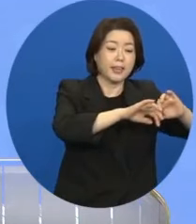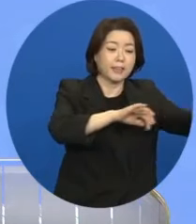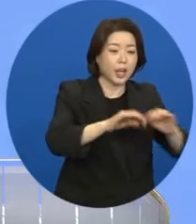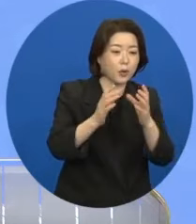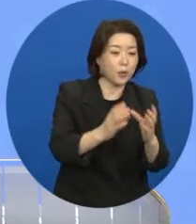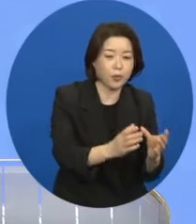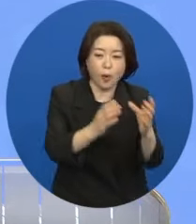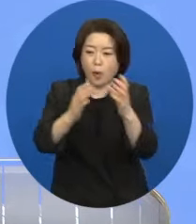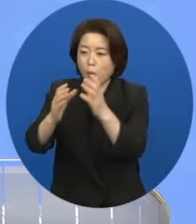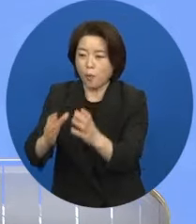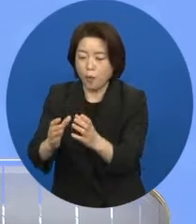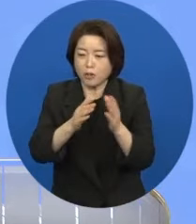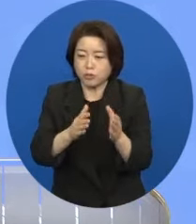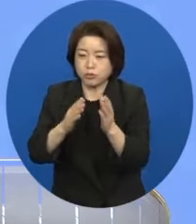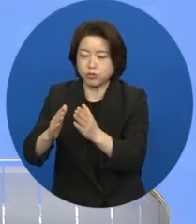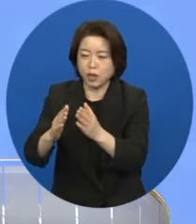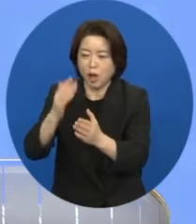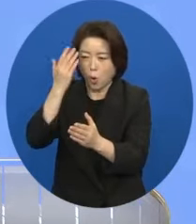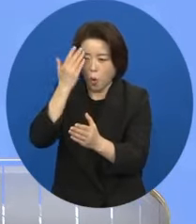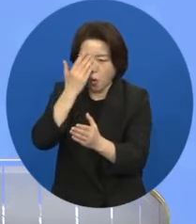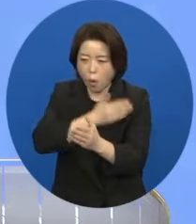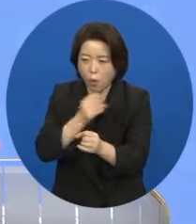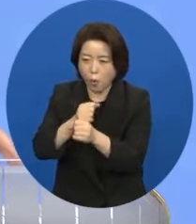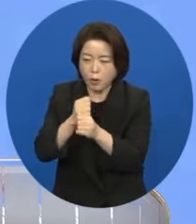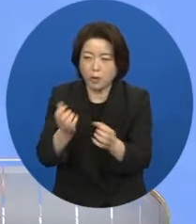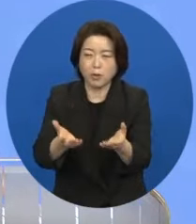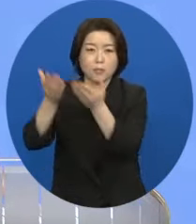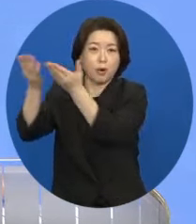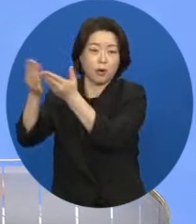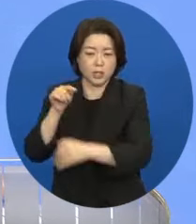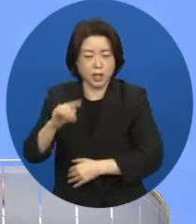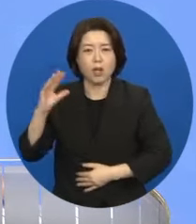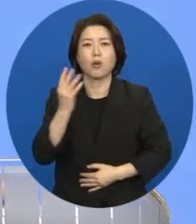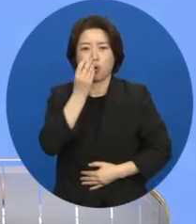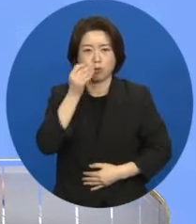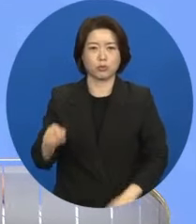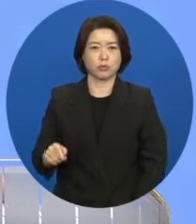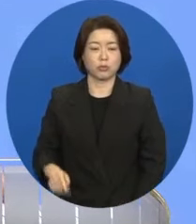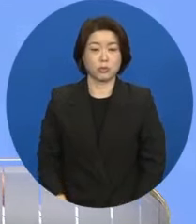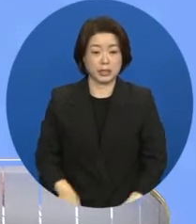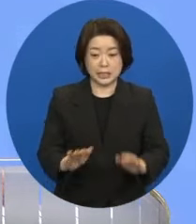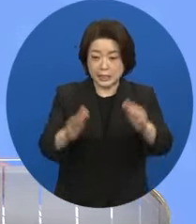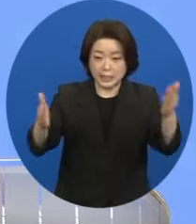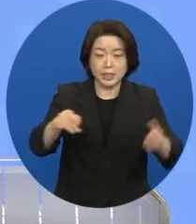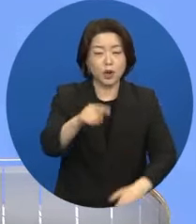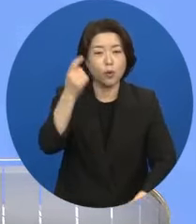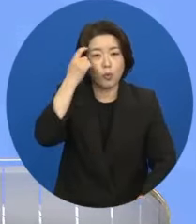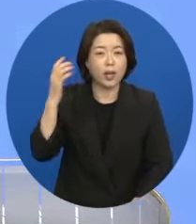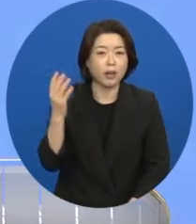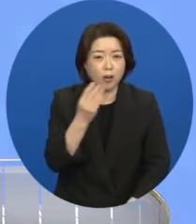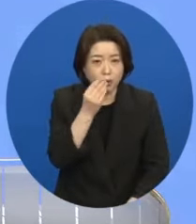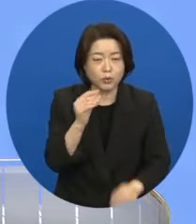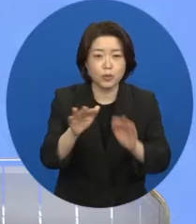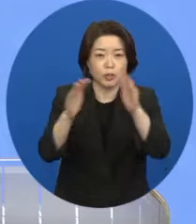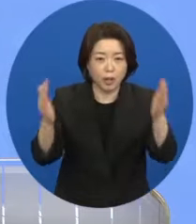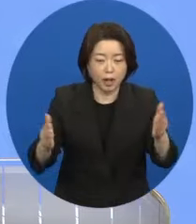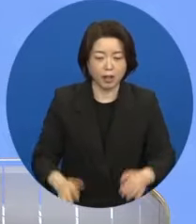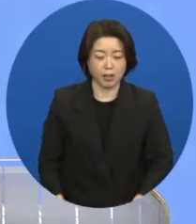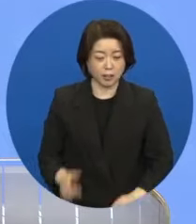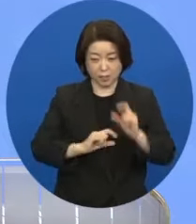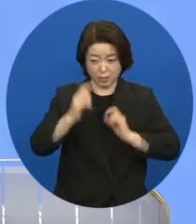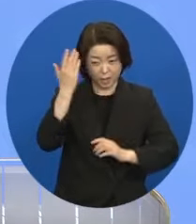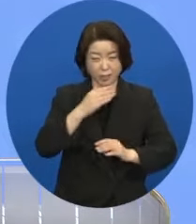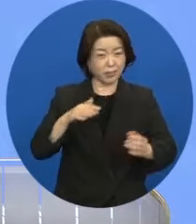떼어서 바쳐졌다 거룩한 소예 왜이 강대상이 거룩한 강대상이 이게 뭐 특별히 더 깨끗해서